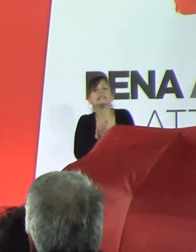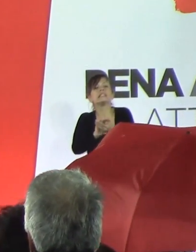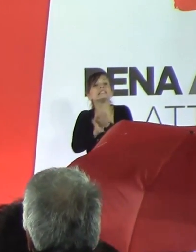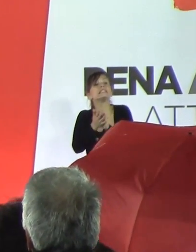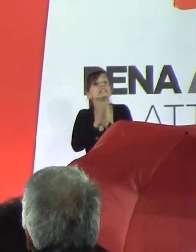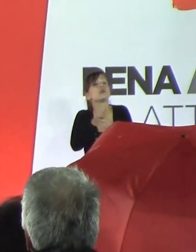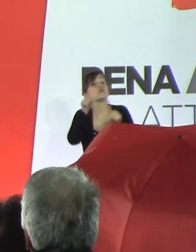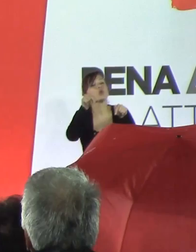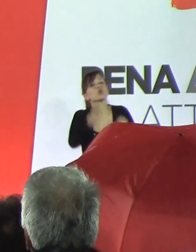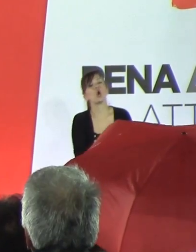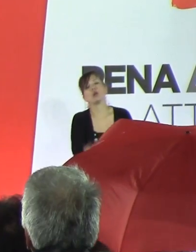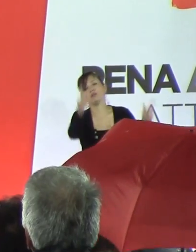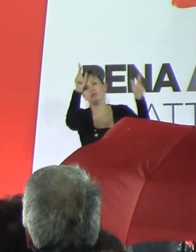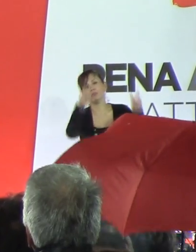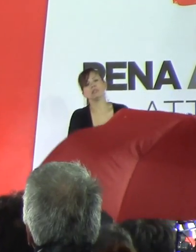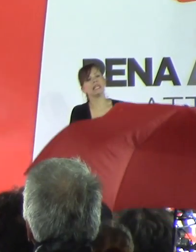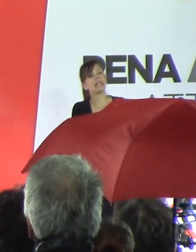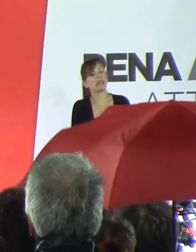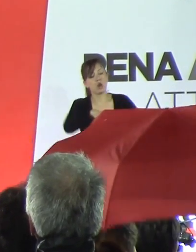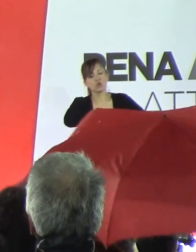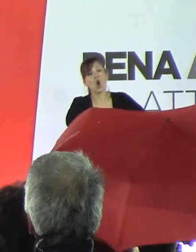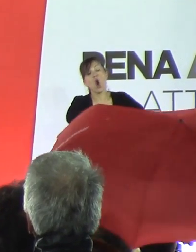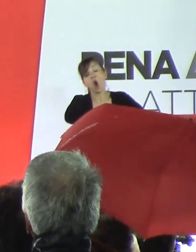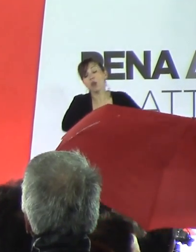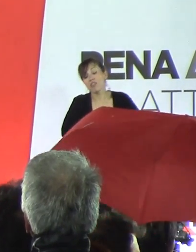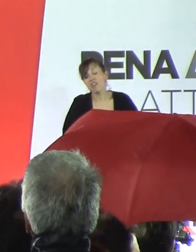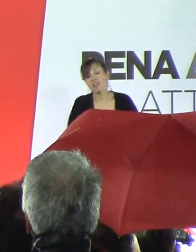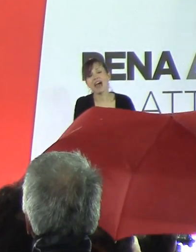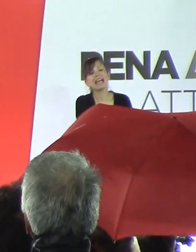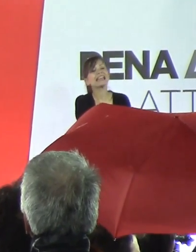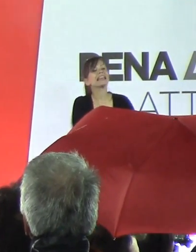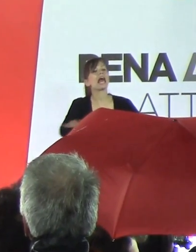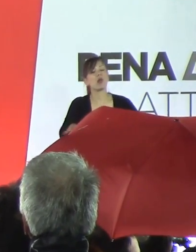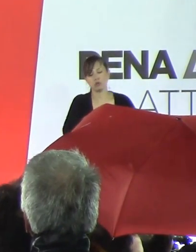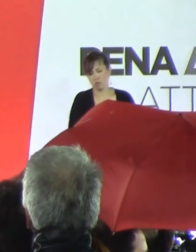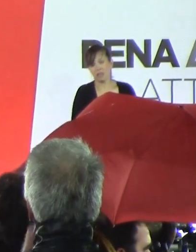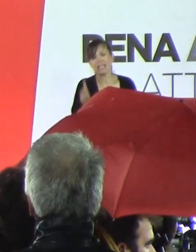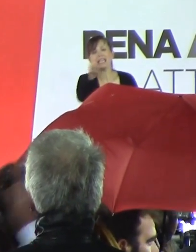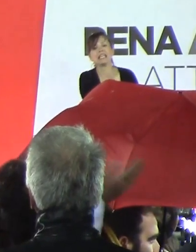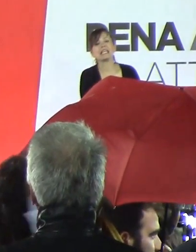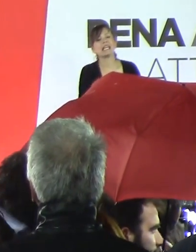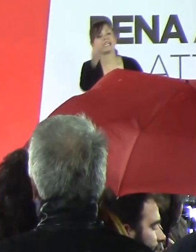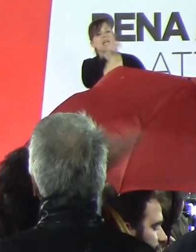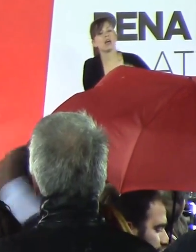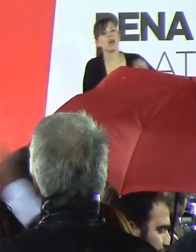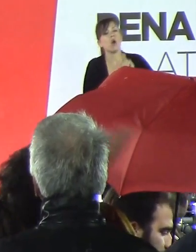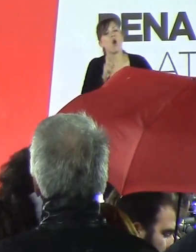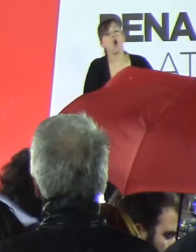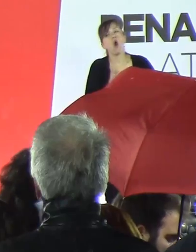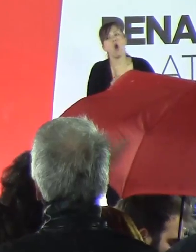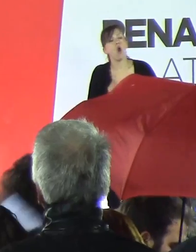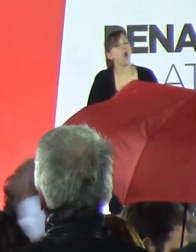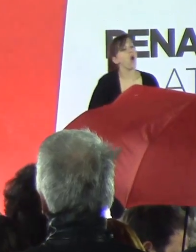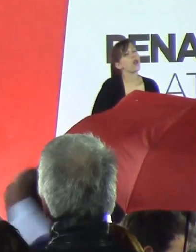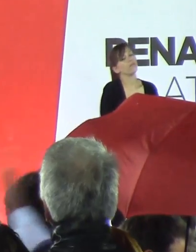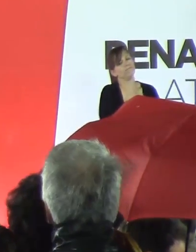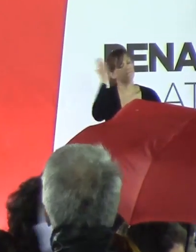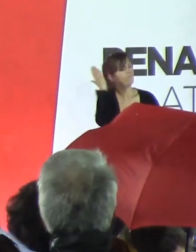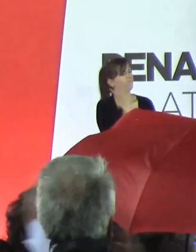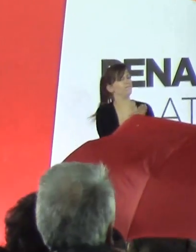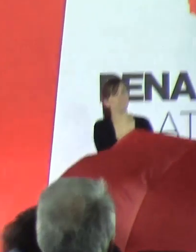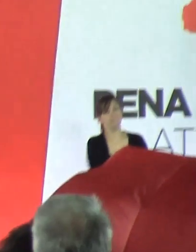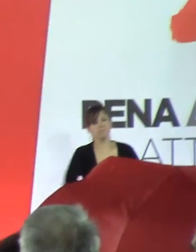αλλά τώρα τελειώνει ο χρόνος τους. Αυτή και την άλλη Κυριακή ο ελληνικός λαός θα δείξει ότι